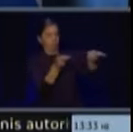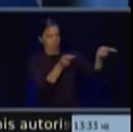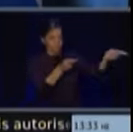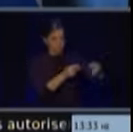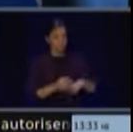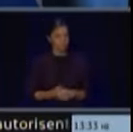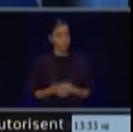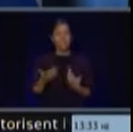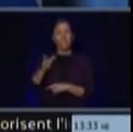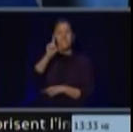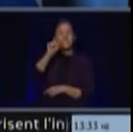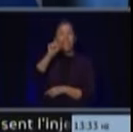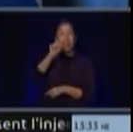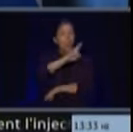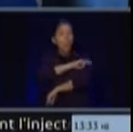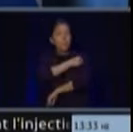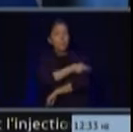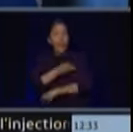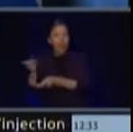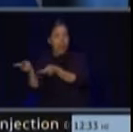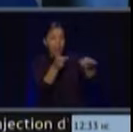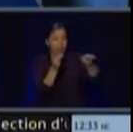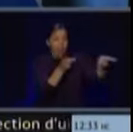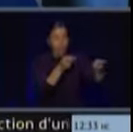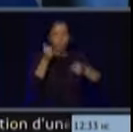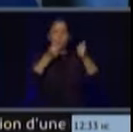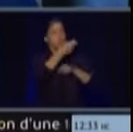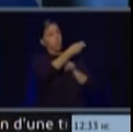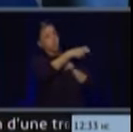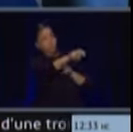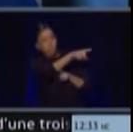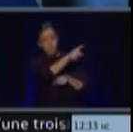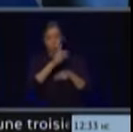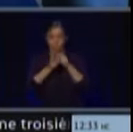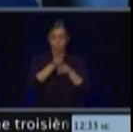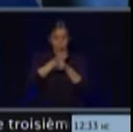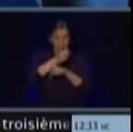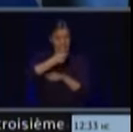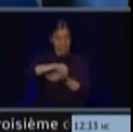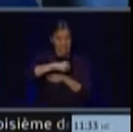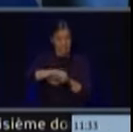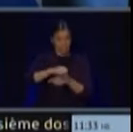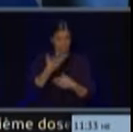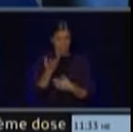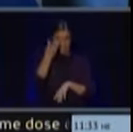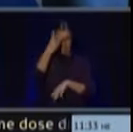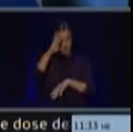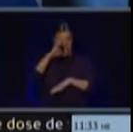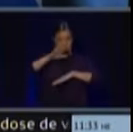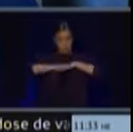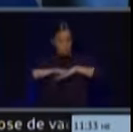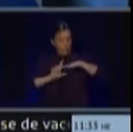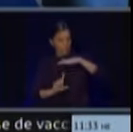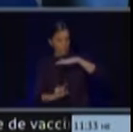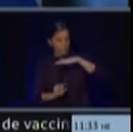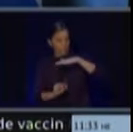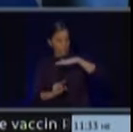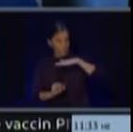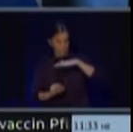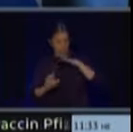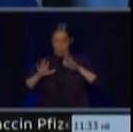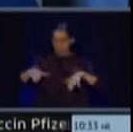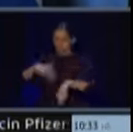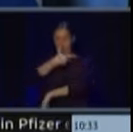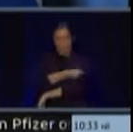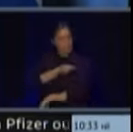soins intensifs. 16 sur 20 étaient des non vaccinés. Alors, je pense que les gens comprennent le sérieux de ça.